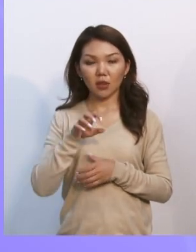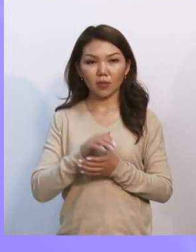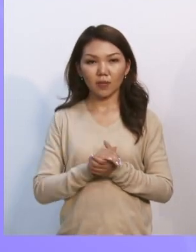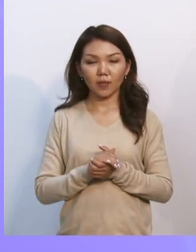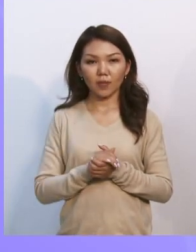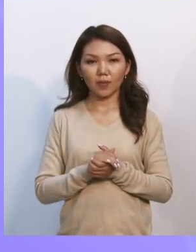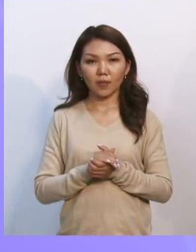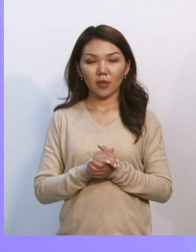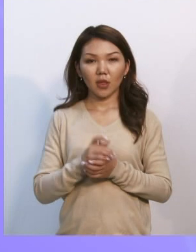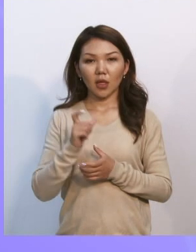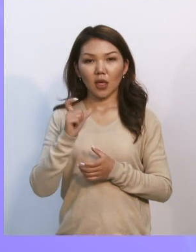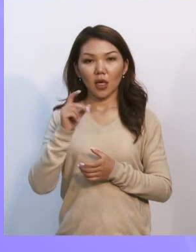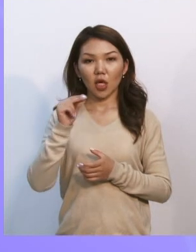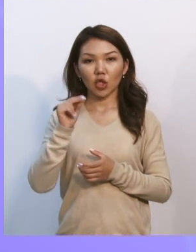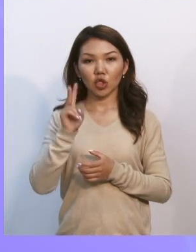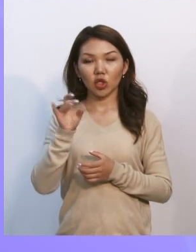Эчки,